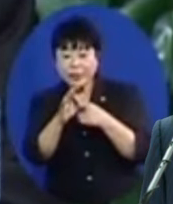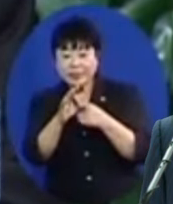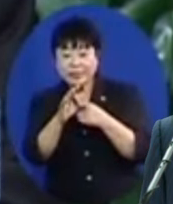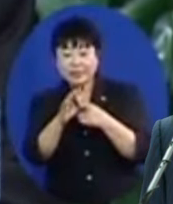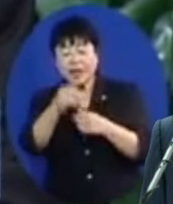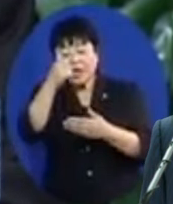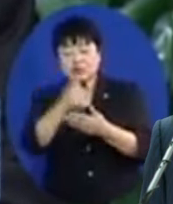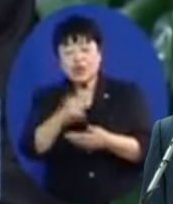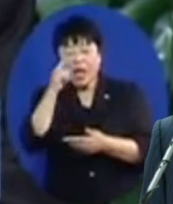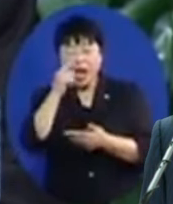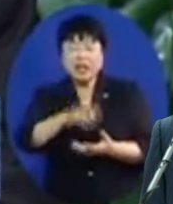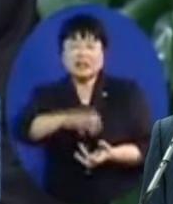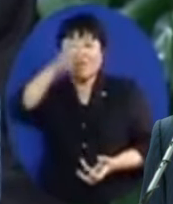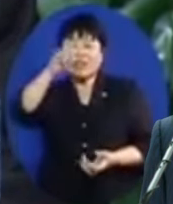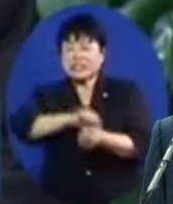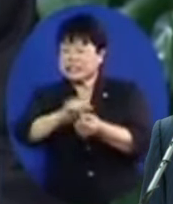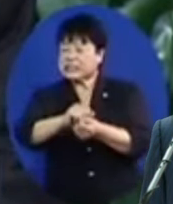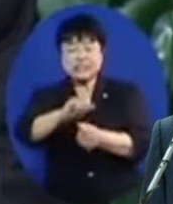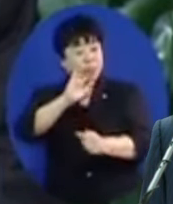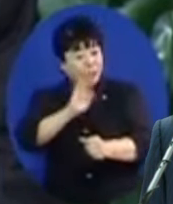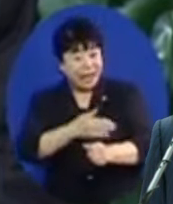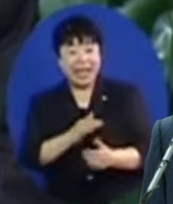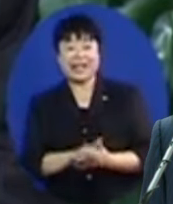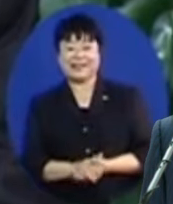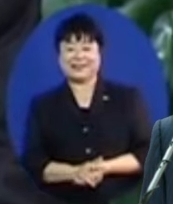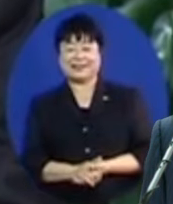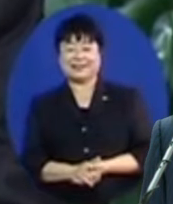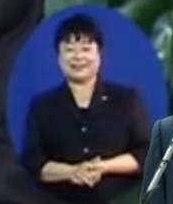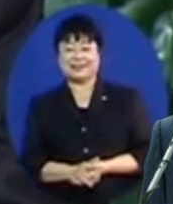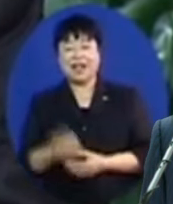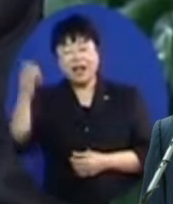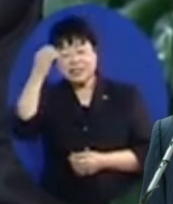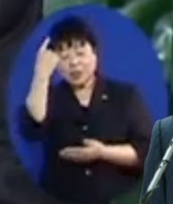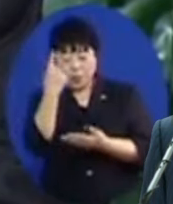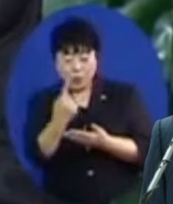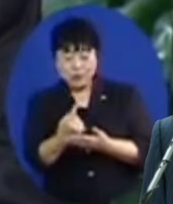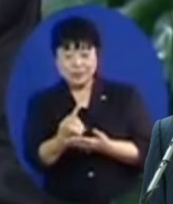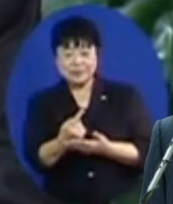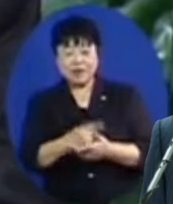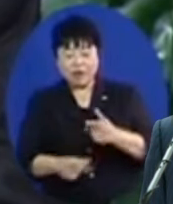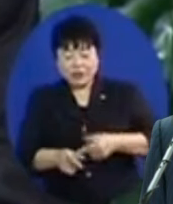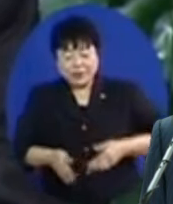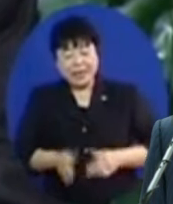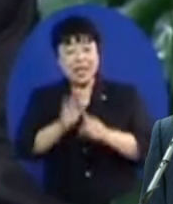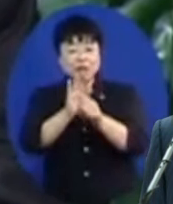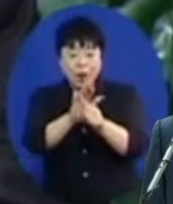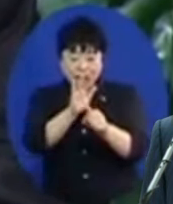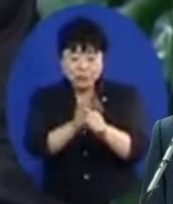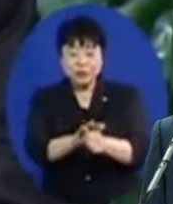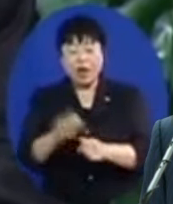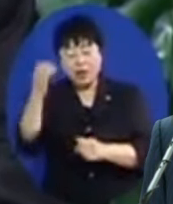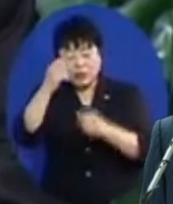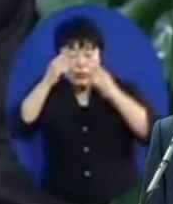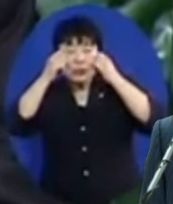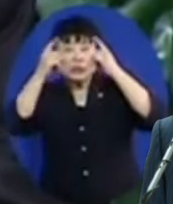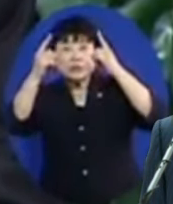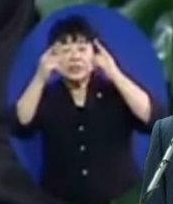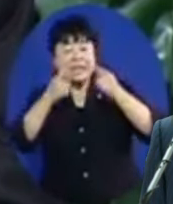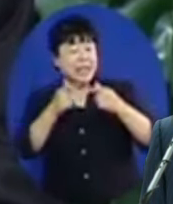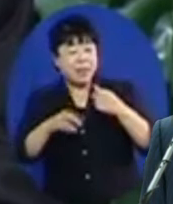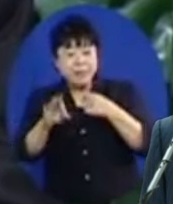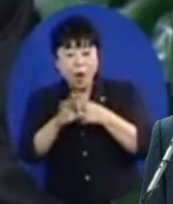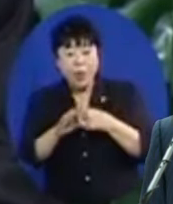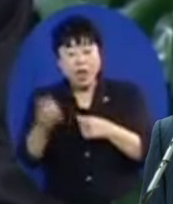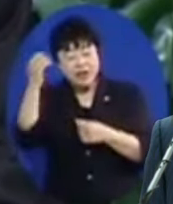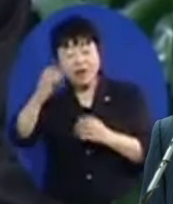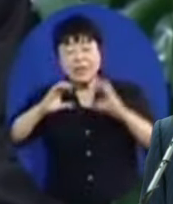우리 죄악 덩어리를 씻을 수 없습니다. 성령이 오셔서 우리를 거듭나게 해서 우리의 영의 눈을 열어주지 아니하시면